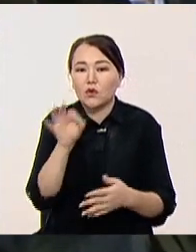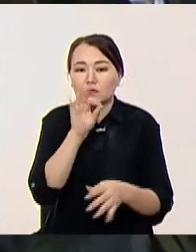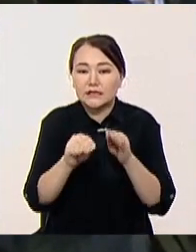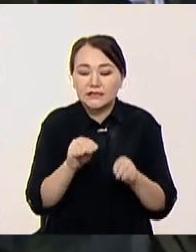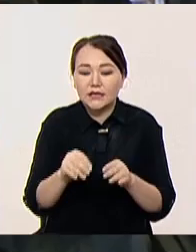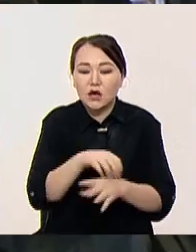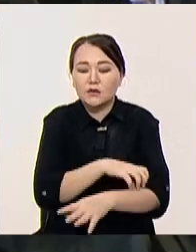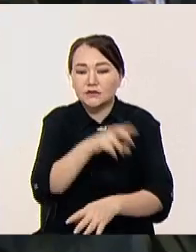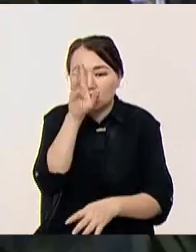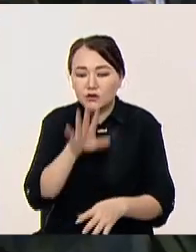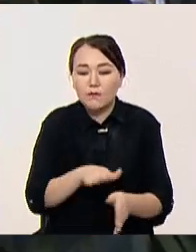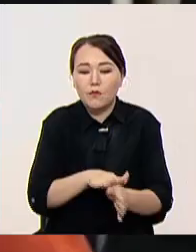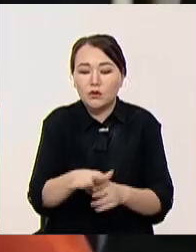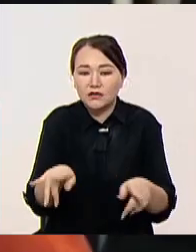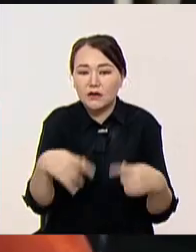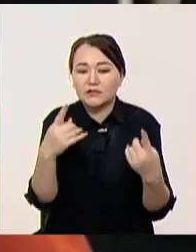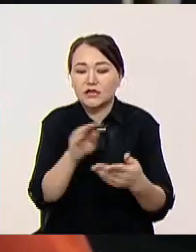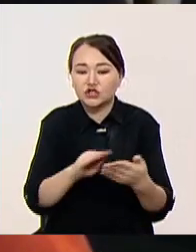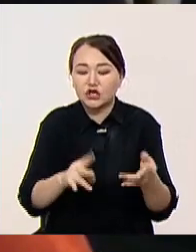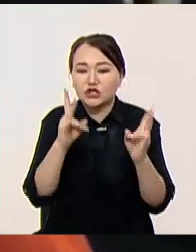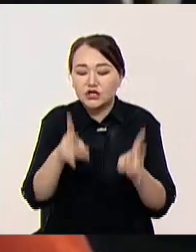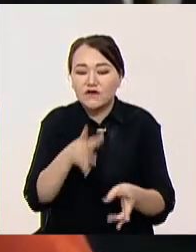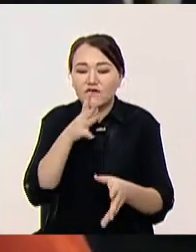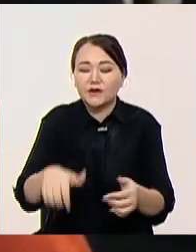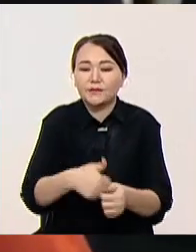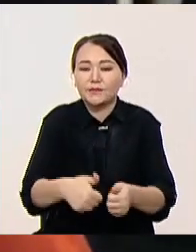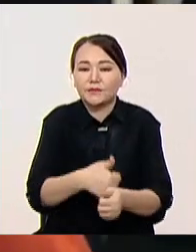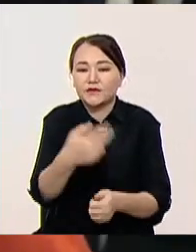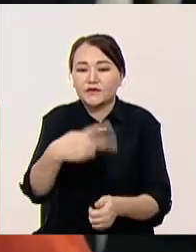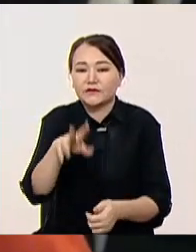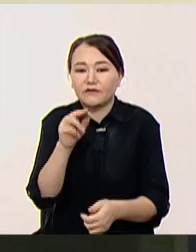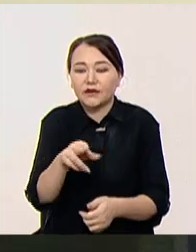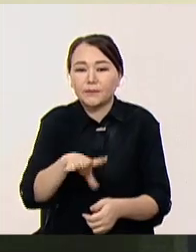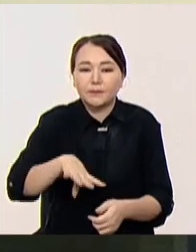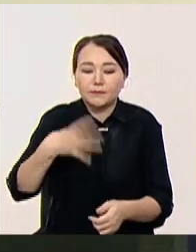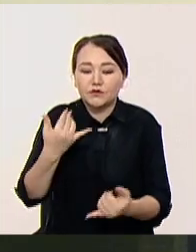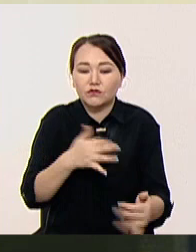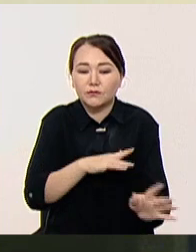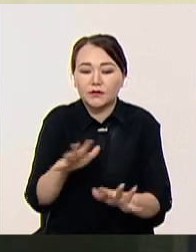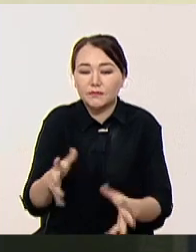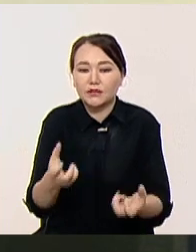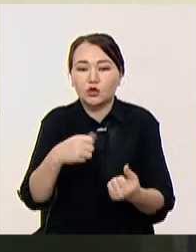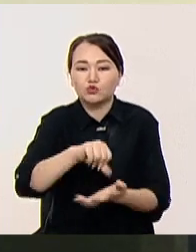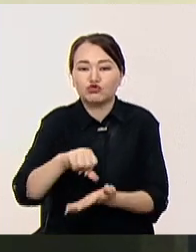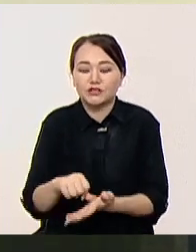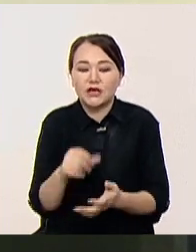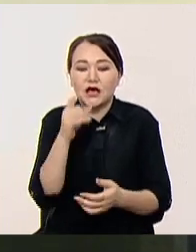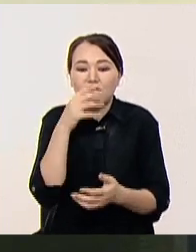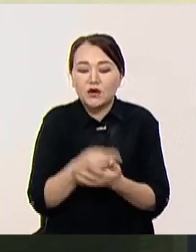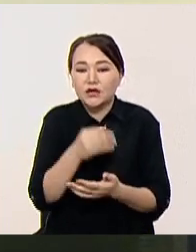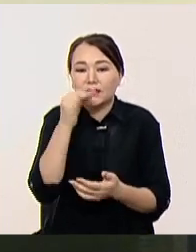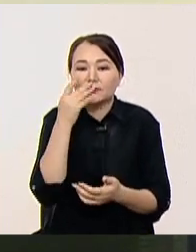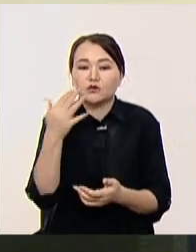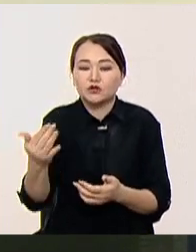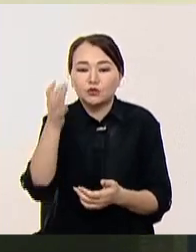государственной комиссии по полной реабилитации жертв политических репрессий 20 века. В сегодняшнем мероприятии приняли участие отечественные и